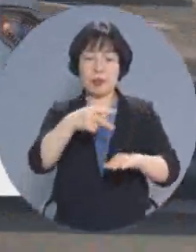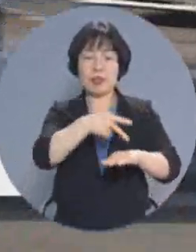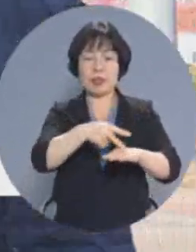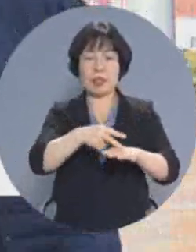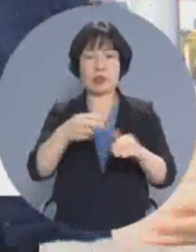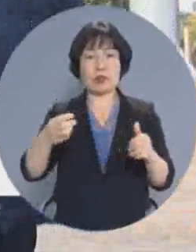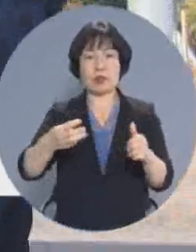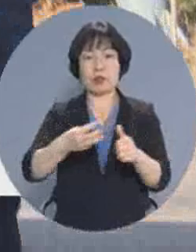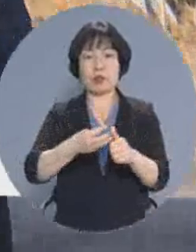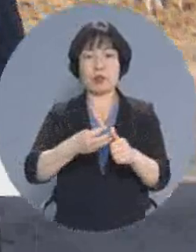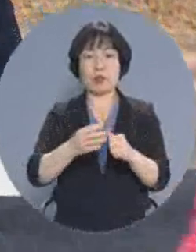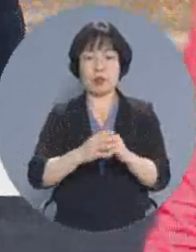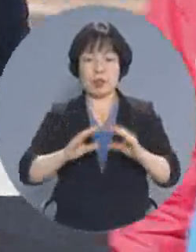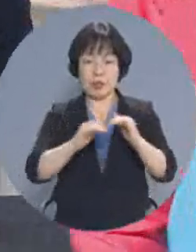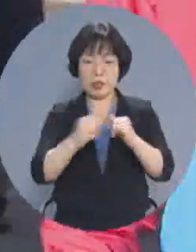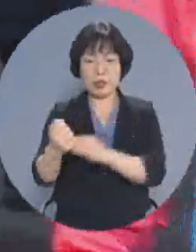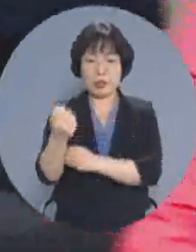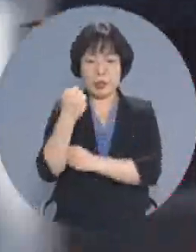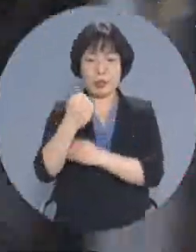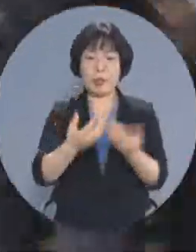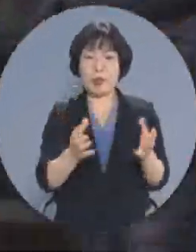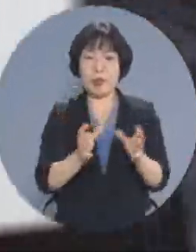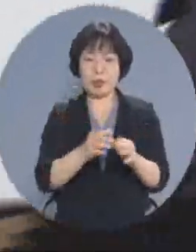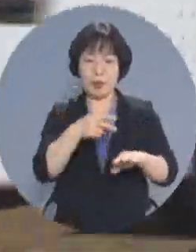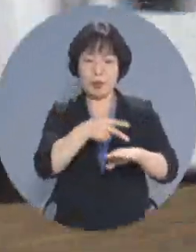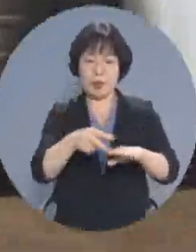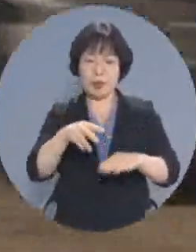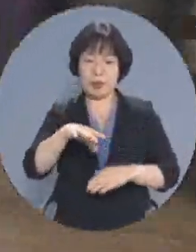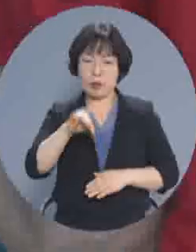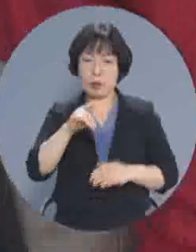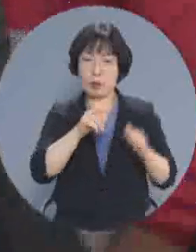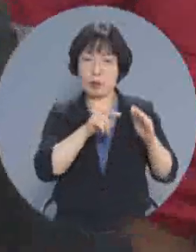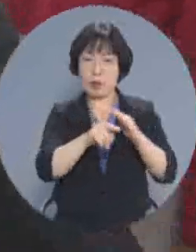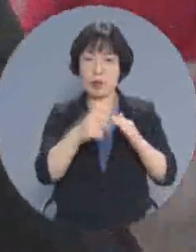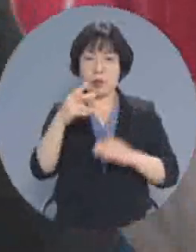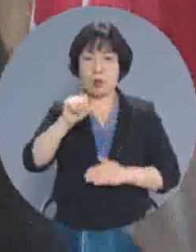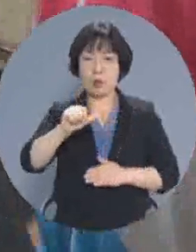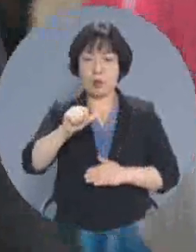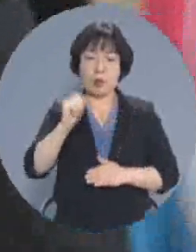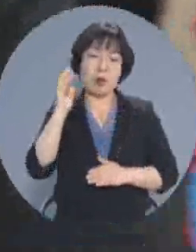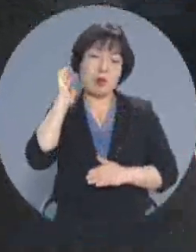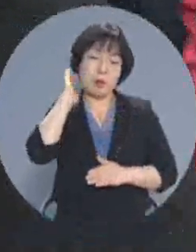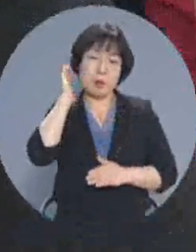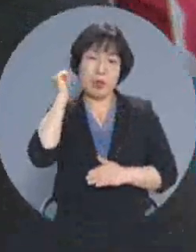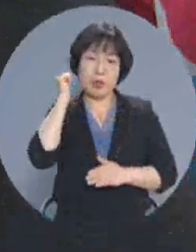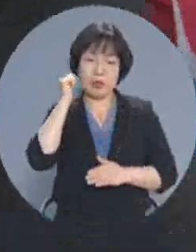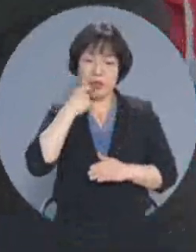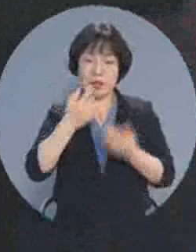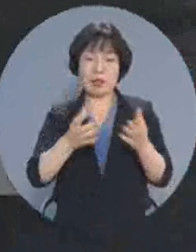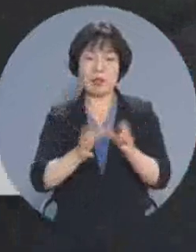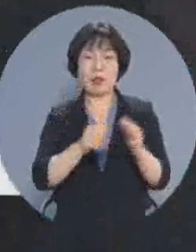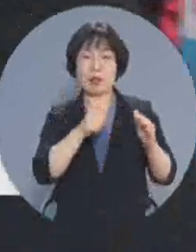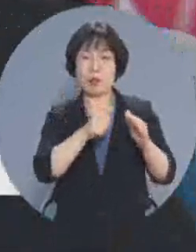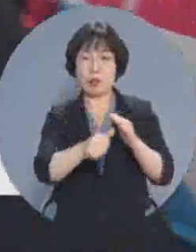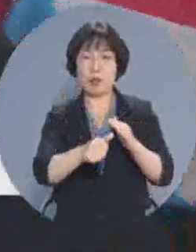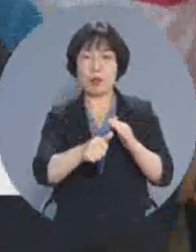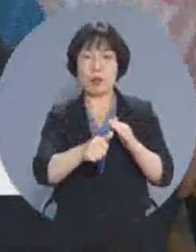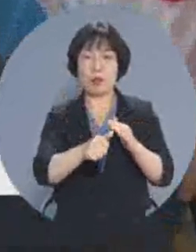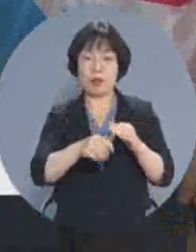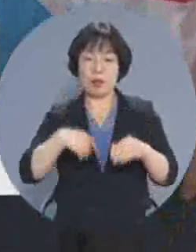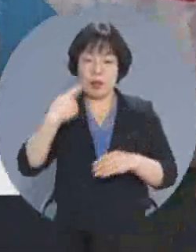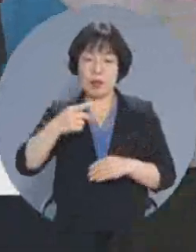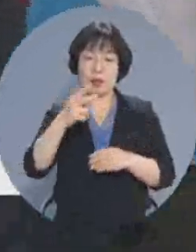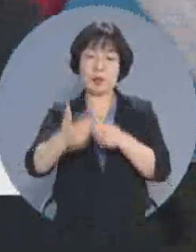신안군. 국민의힘 당대표가 신안군을 찾은 건 2005년 당시 한나라당 박근혜 대표